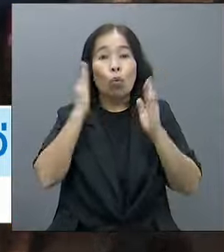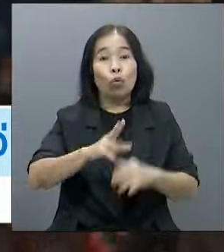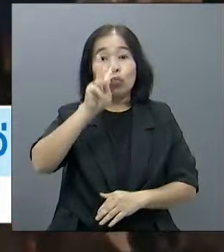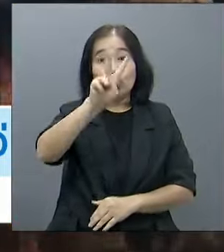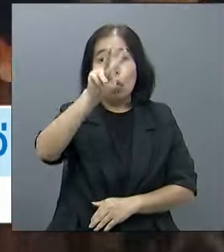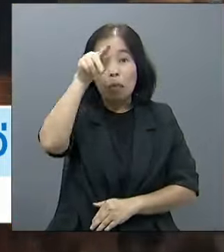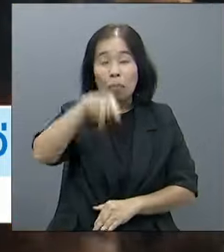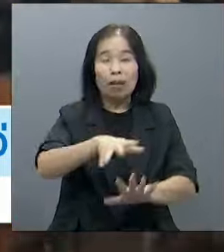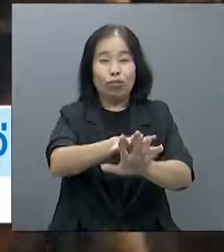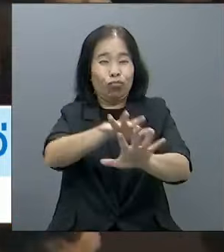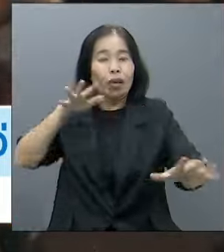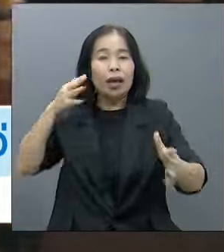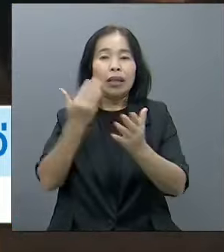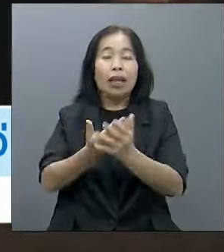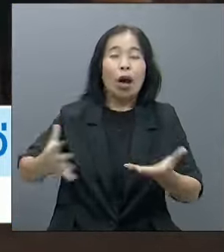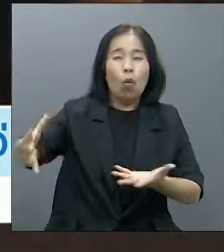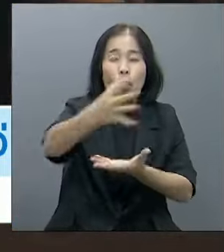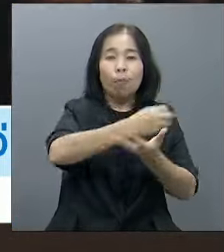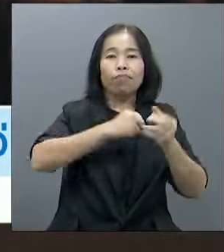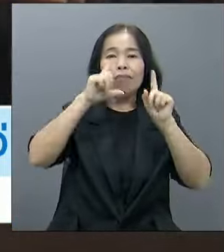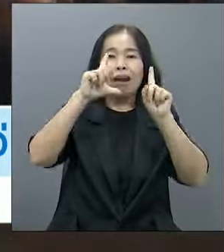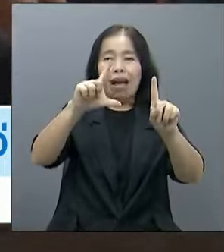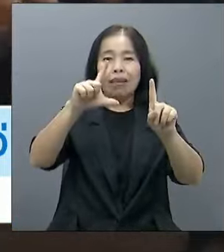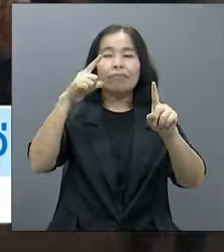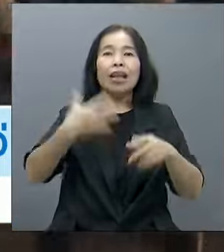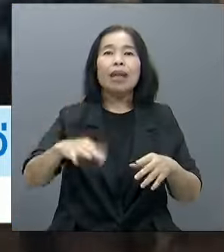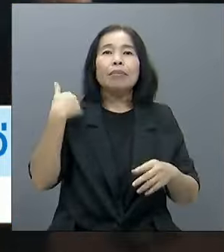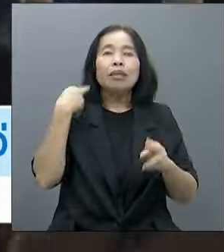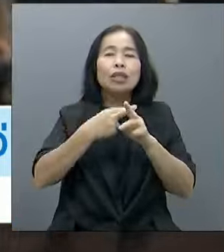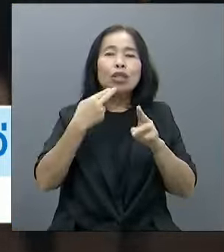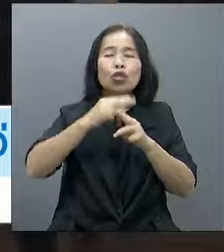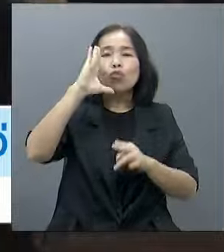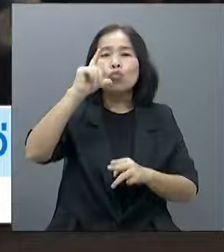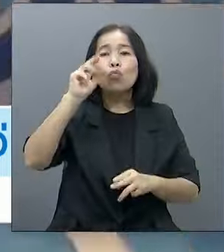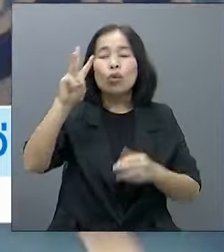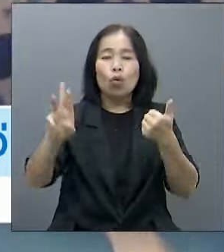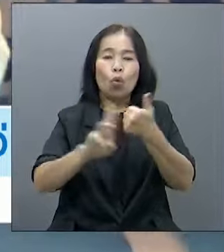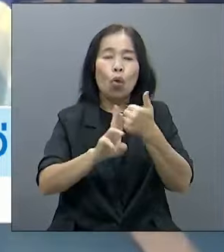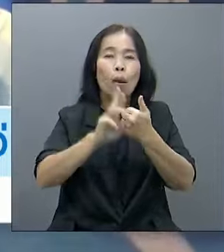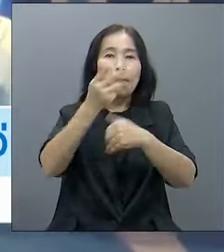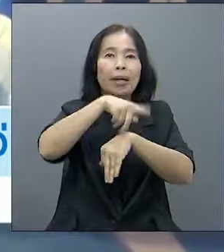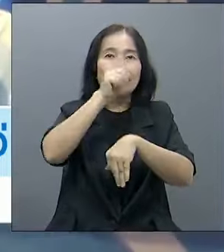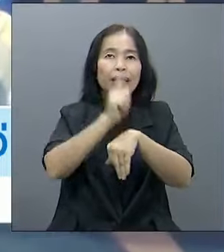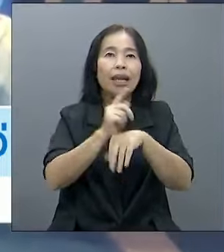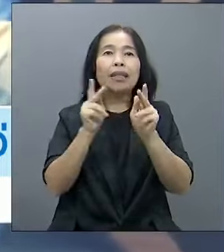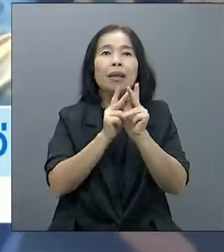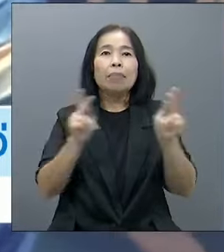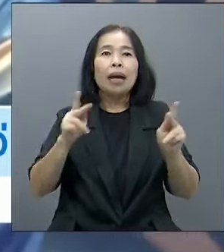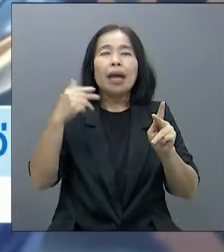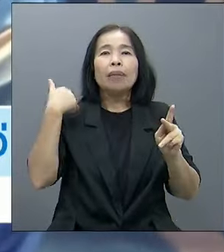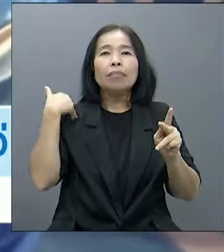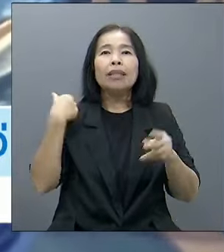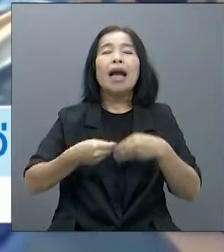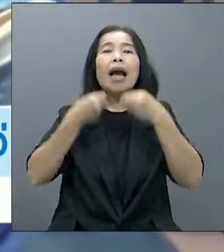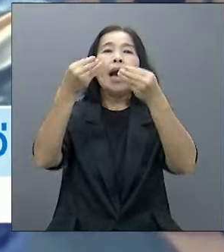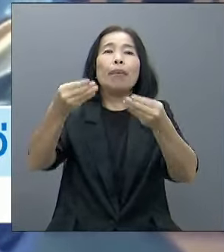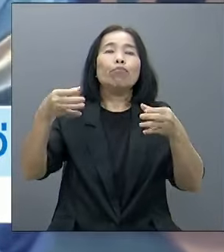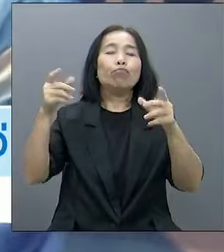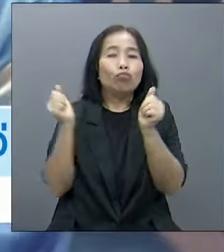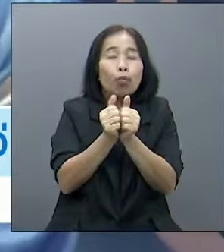อดบริจาคทั้งสิ้น1ล้านบาทค่ะโดยมีคุณชูวิทย์ไวยสิริโรจน์รองกรรมการผู้จัดการร้านยากรุงเทพมอบให้กับทันตแพทย์หญิงยุพเรศ